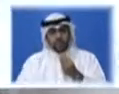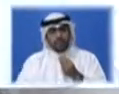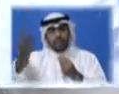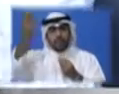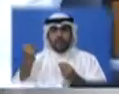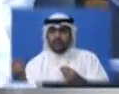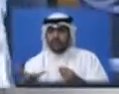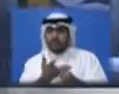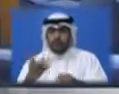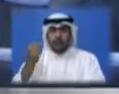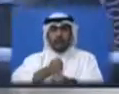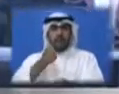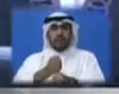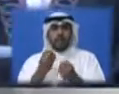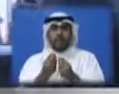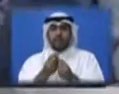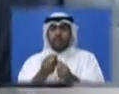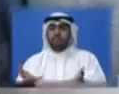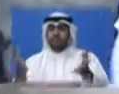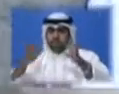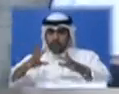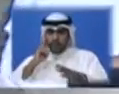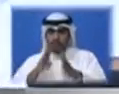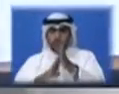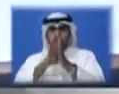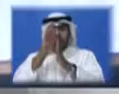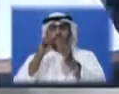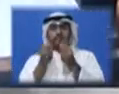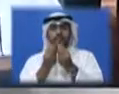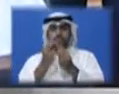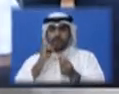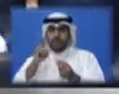واستثمار الطاقات والإمكانيات المتوفرة بما يعود بالنفع